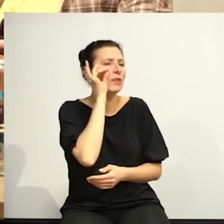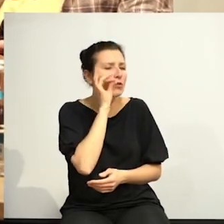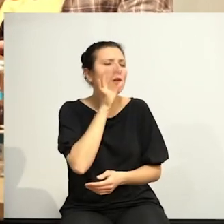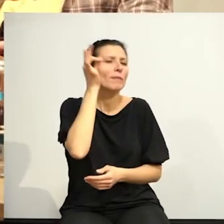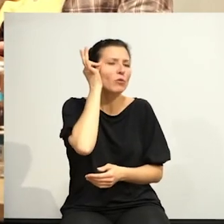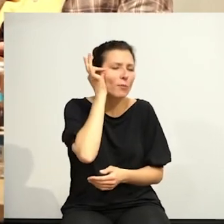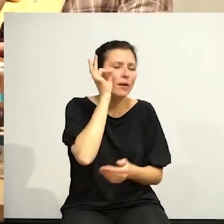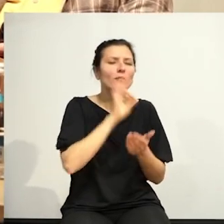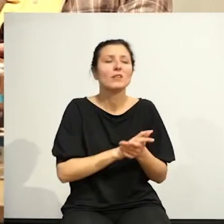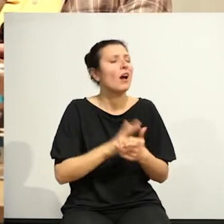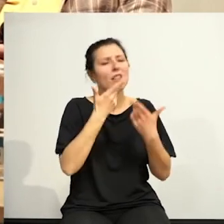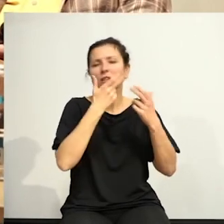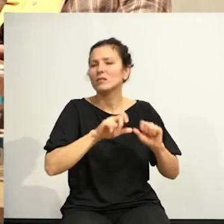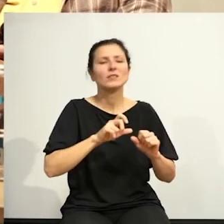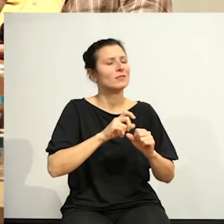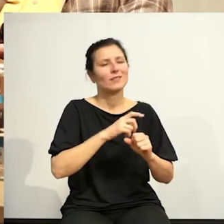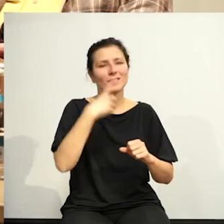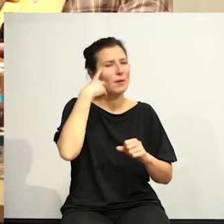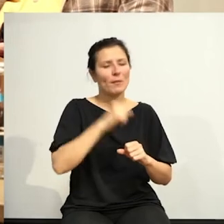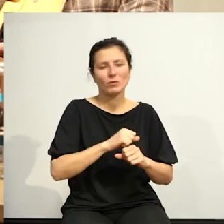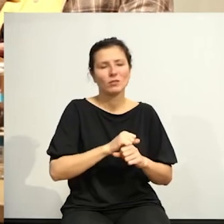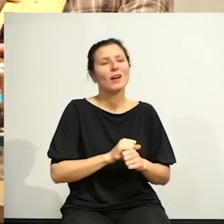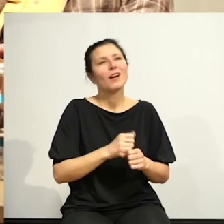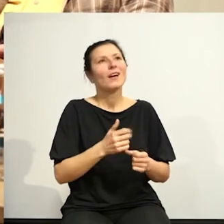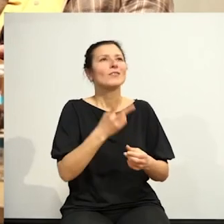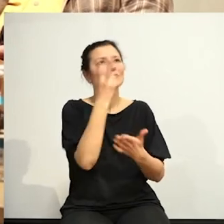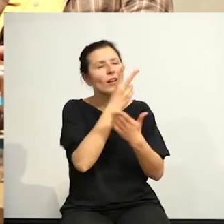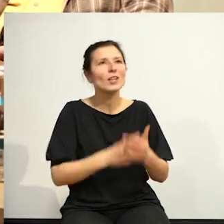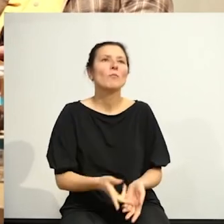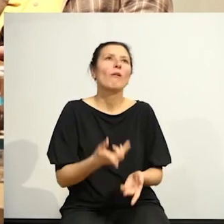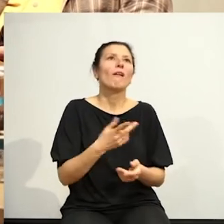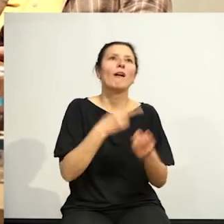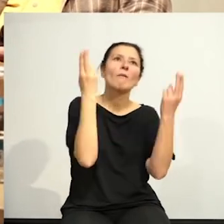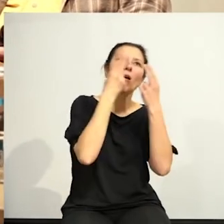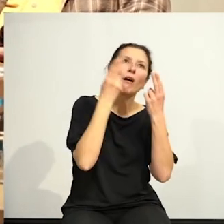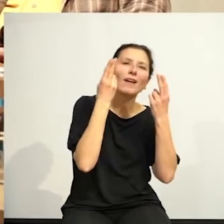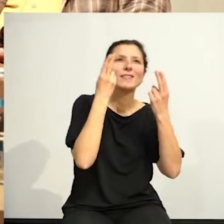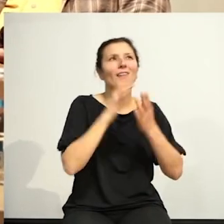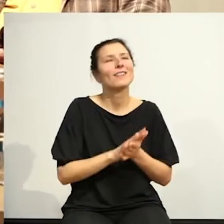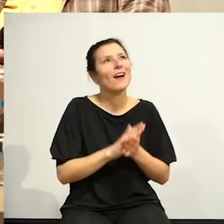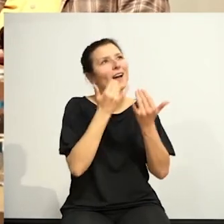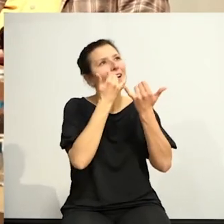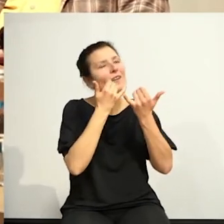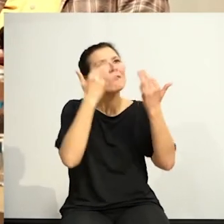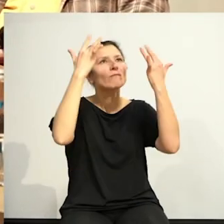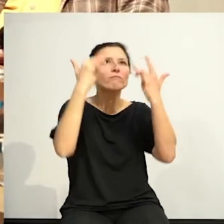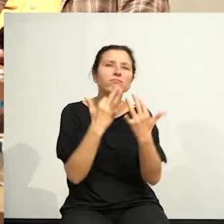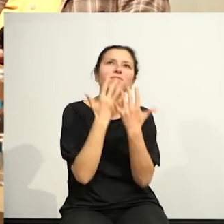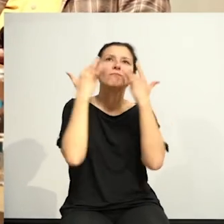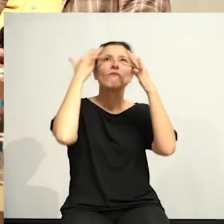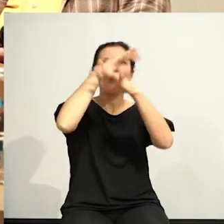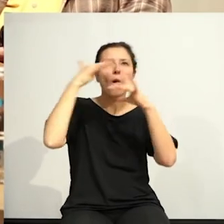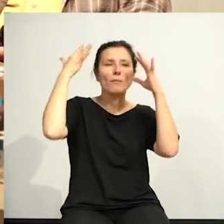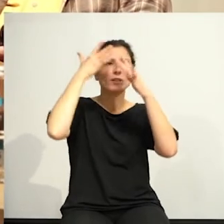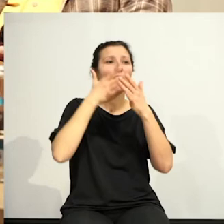zapamiętać. Czyta się ją, no bo daje nam jakąś podnietę, przenosi nas w trochę inny wymiar i kiedy się